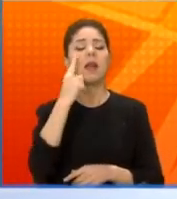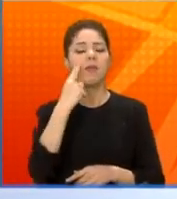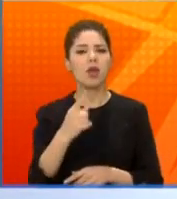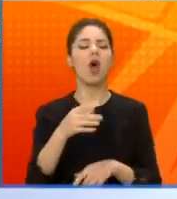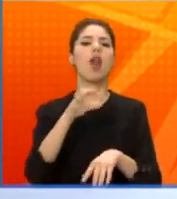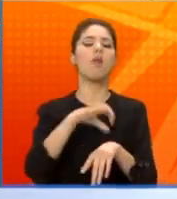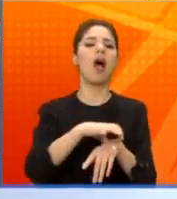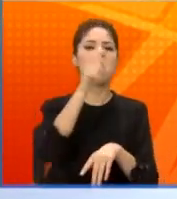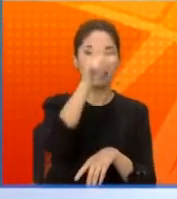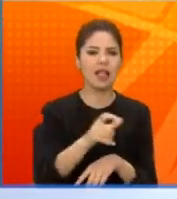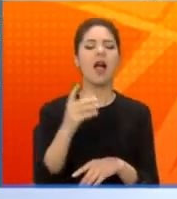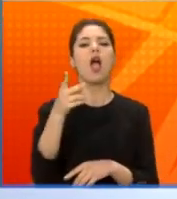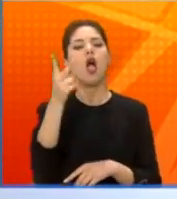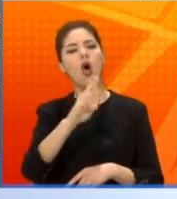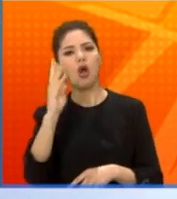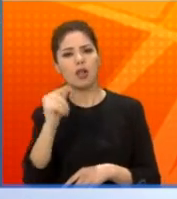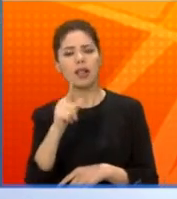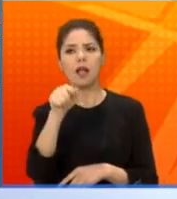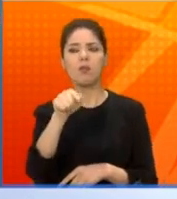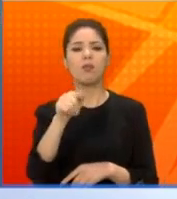vefat sayıları. Bunlar bugünkü test sayımız